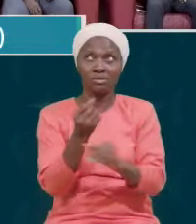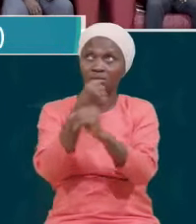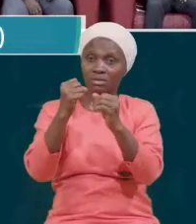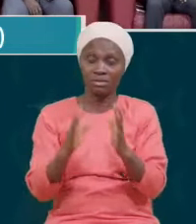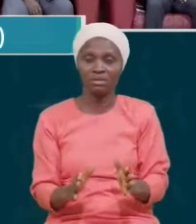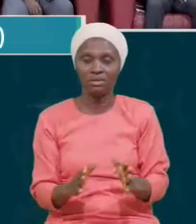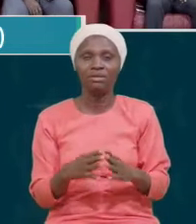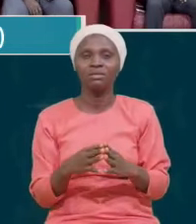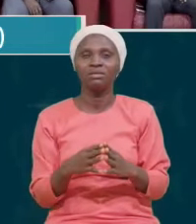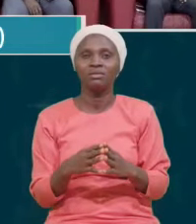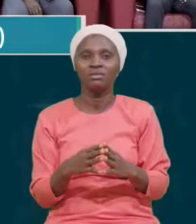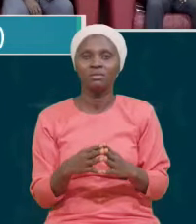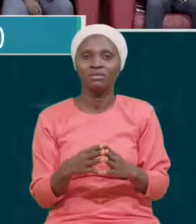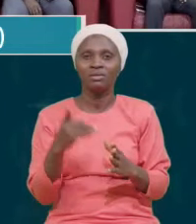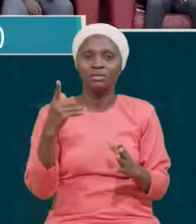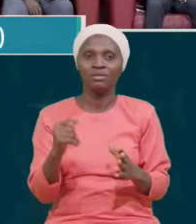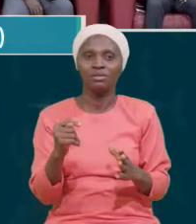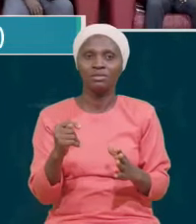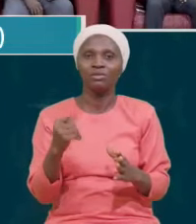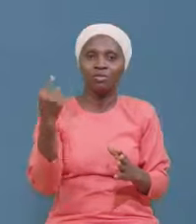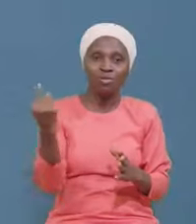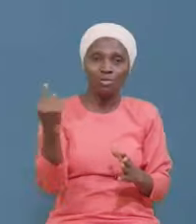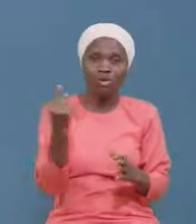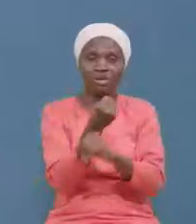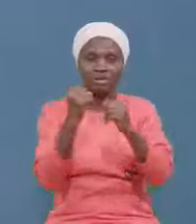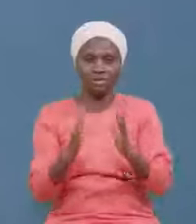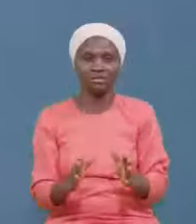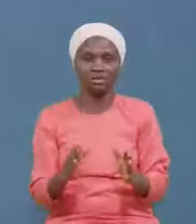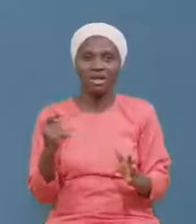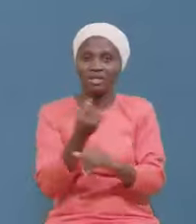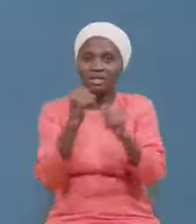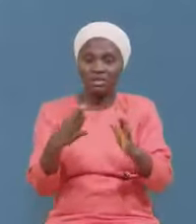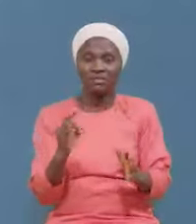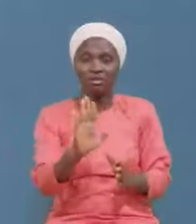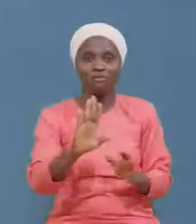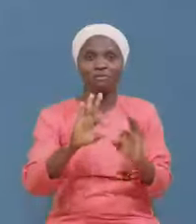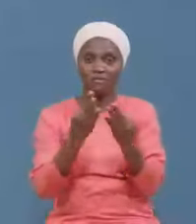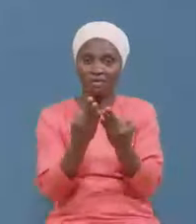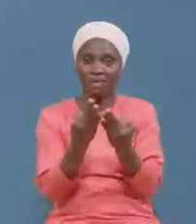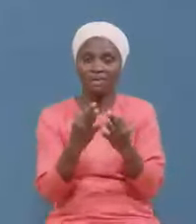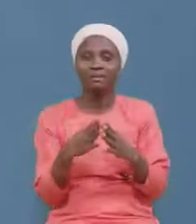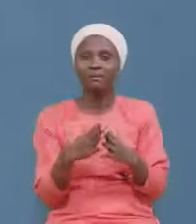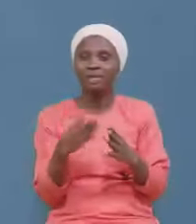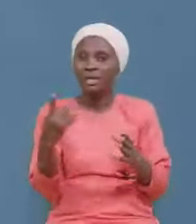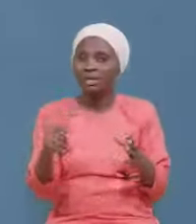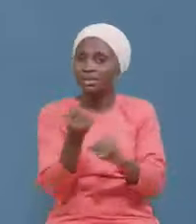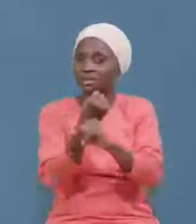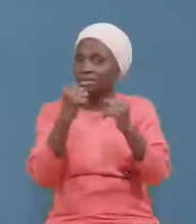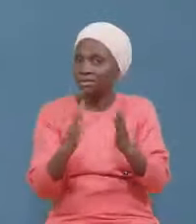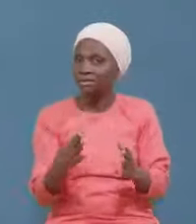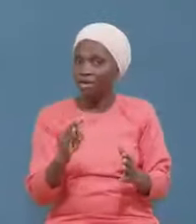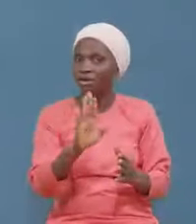లేకుండా క్రిస్మస్ లేదు. సేవియర్, ఆయన రక్షకుడు. ది సేవియర్ ఆఫ్ యువర్ ఫ్యామిలీ, ఆయన మీ కుటుంబానికి రక్షకుడు. ది సేవియర్ ఆఫ్